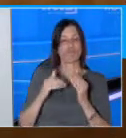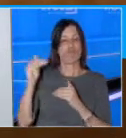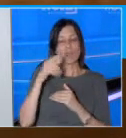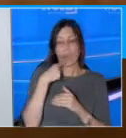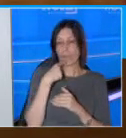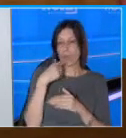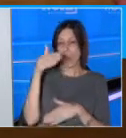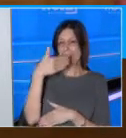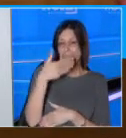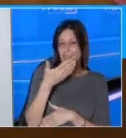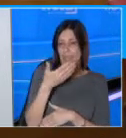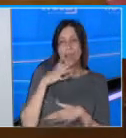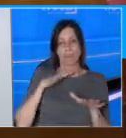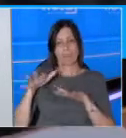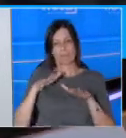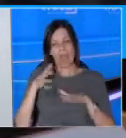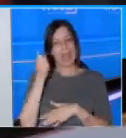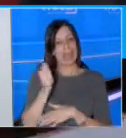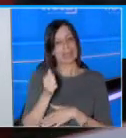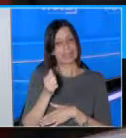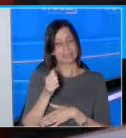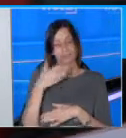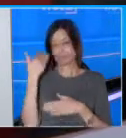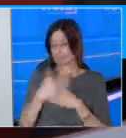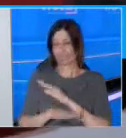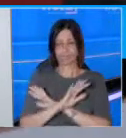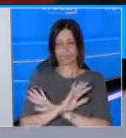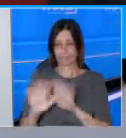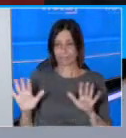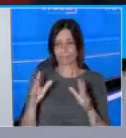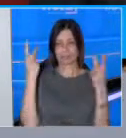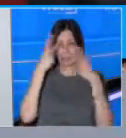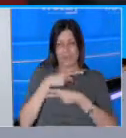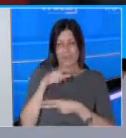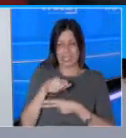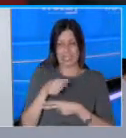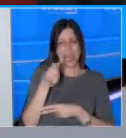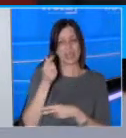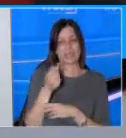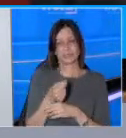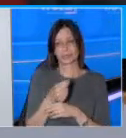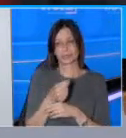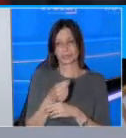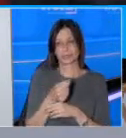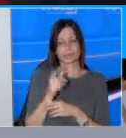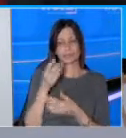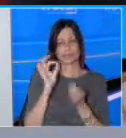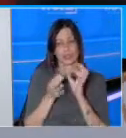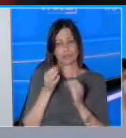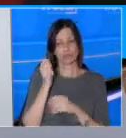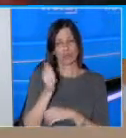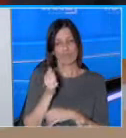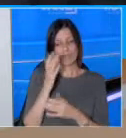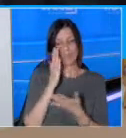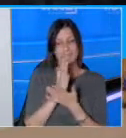למדינה, לממשלה, לכנסת, עד כאן. במובן זה, הכנסת, שופטי בגץ